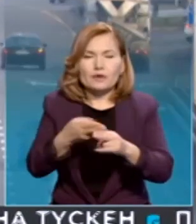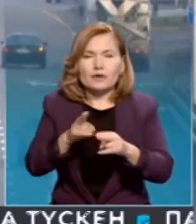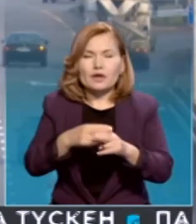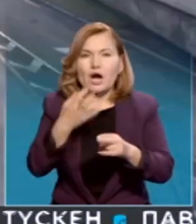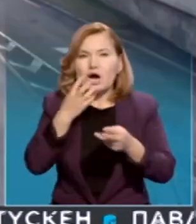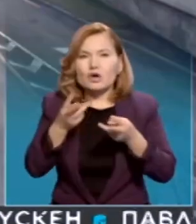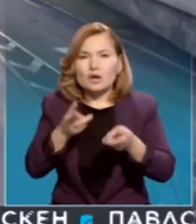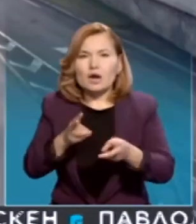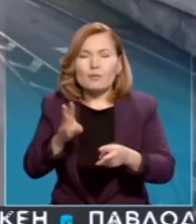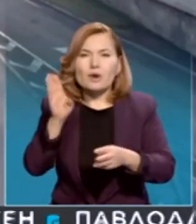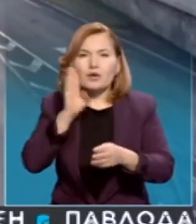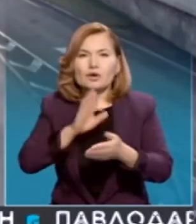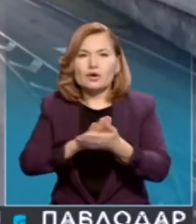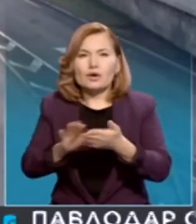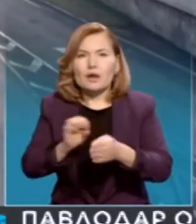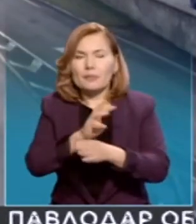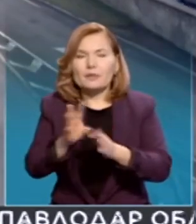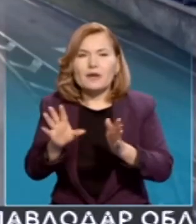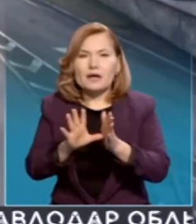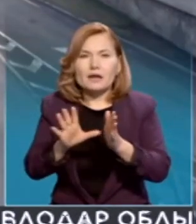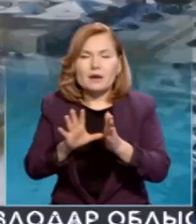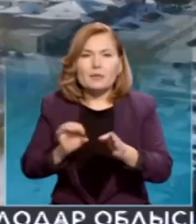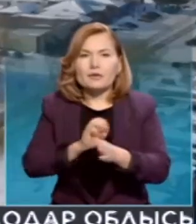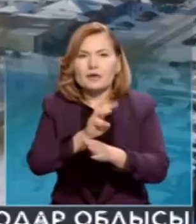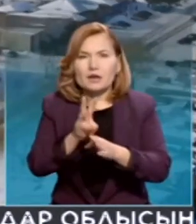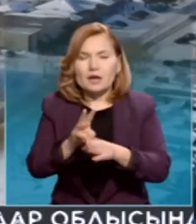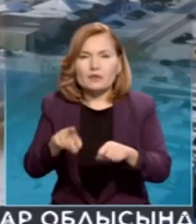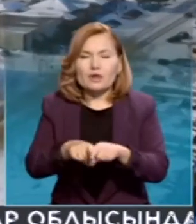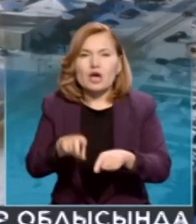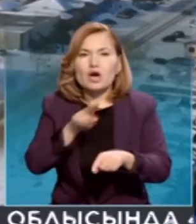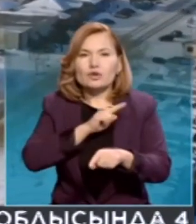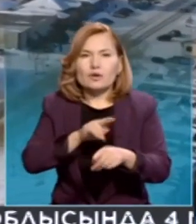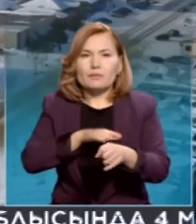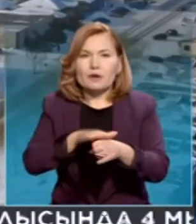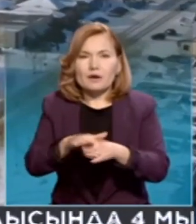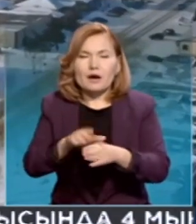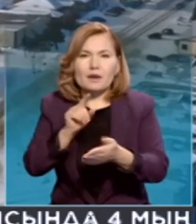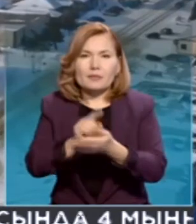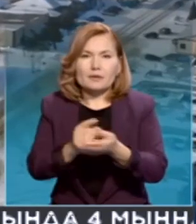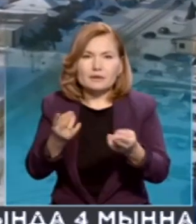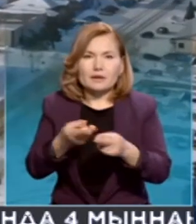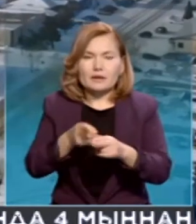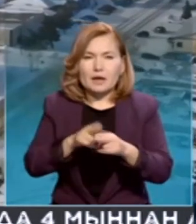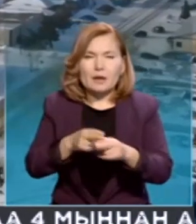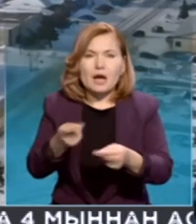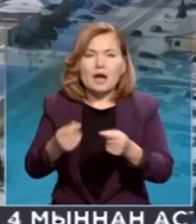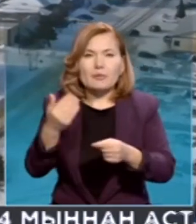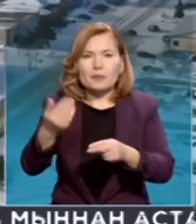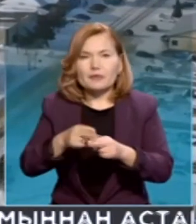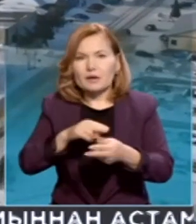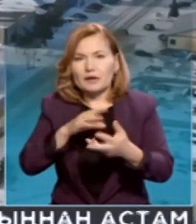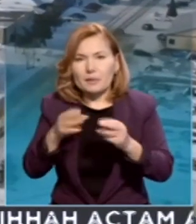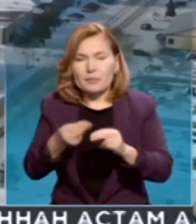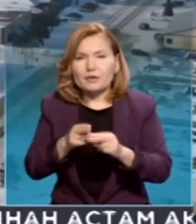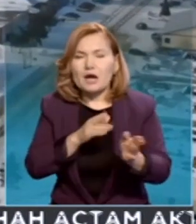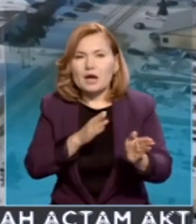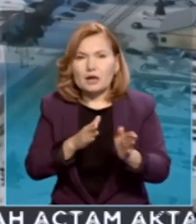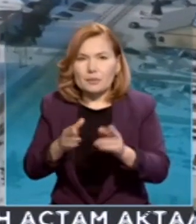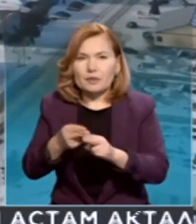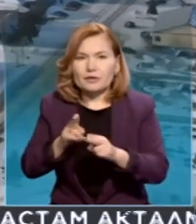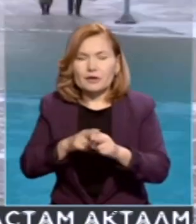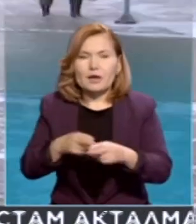жылу, ауызсу, электрмен қамту және әлеуметтік нысандар салу жұмыстарын ұтымды жүргізу қамтылған. Әкімдіктерде агломерацияны реттеу